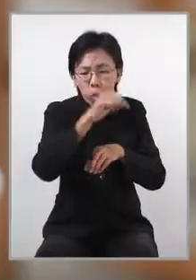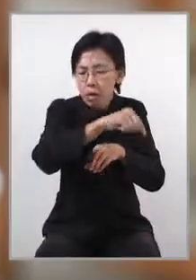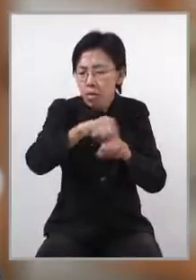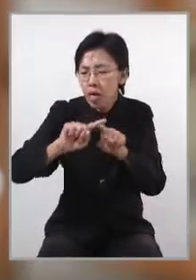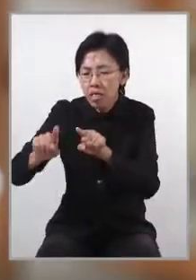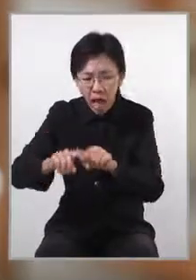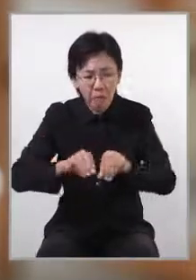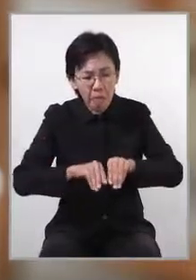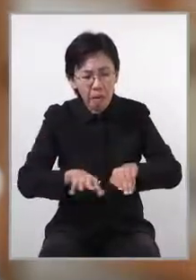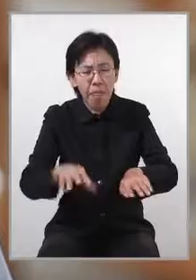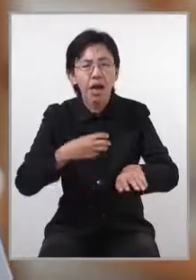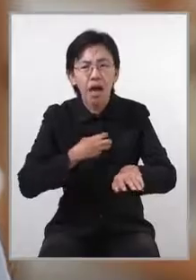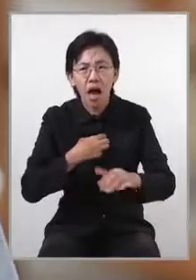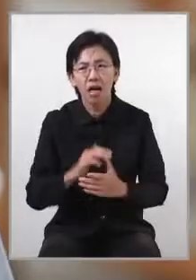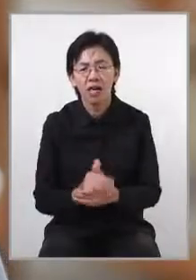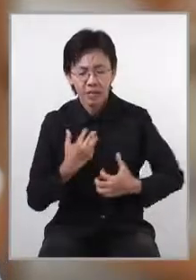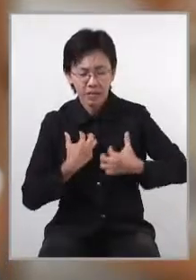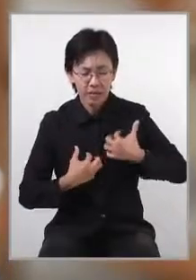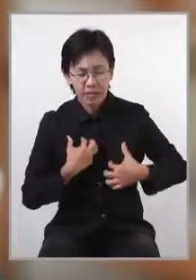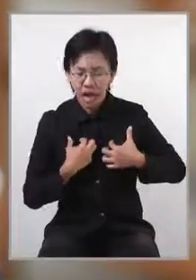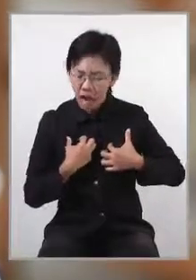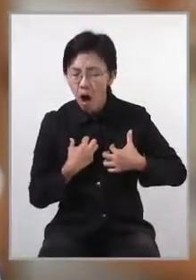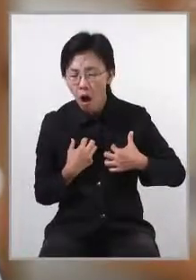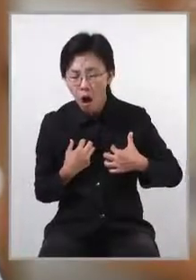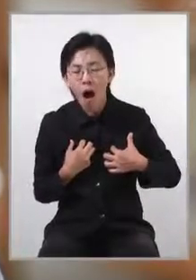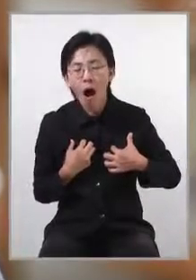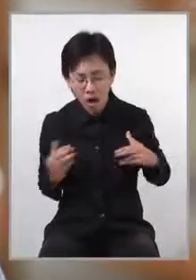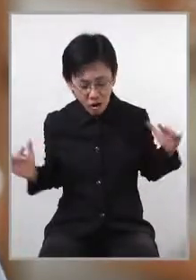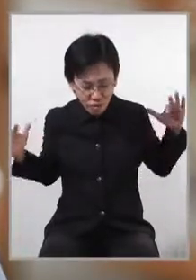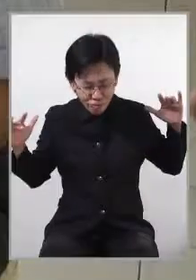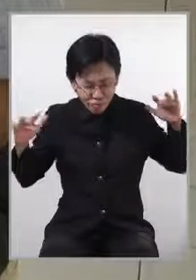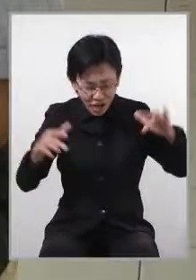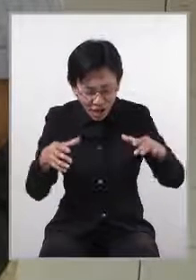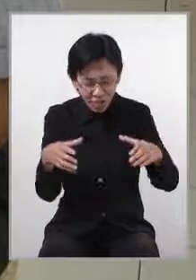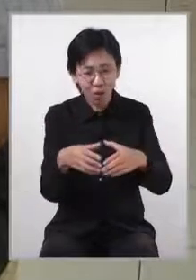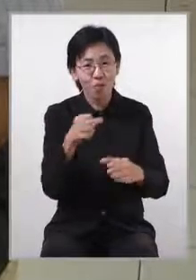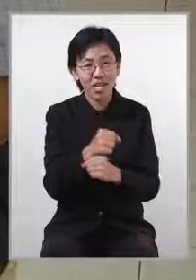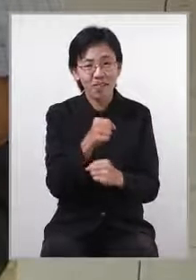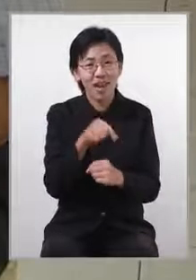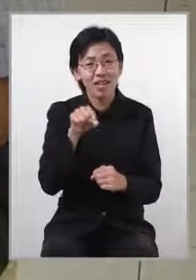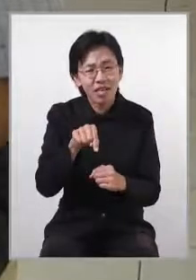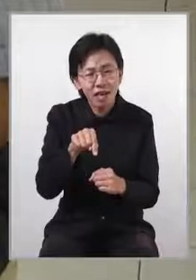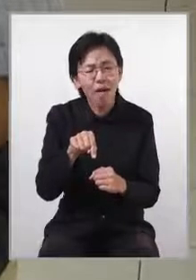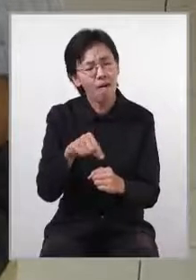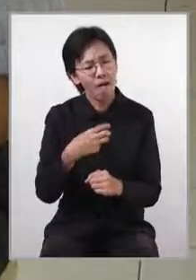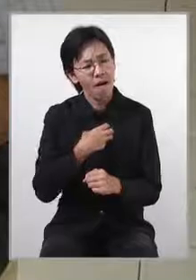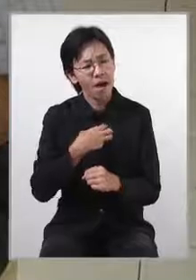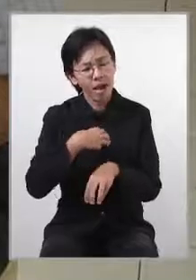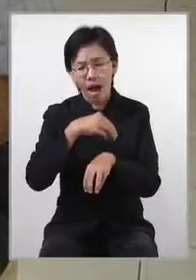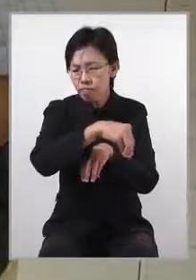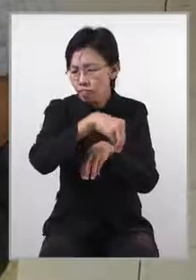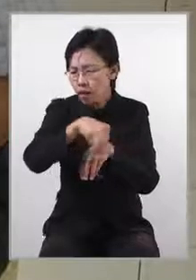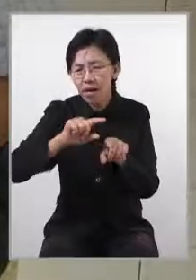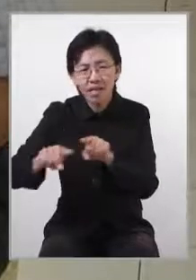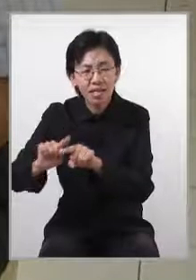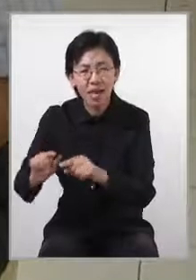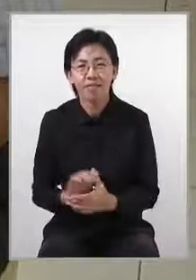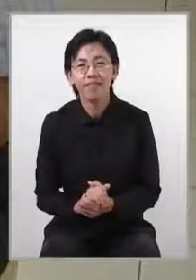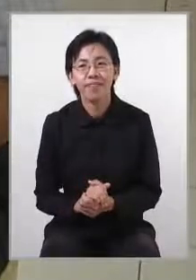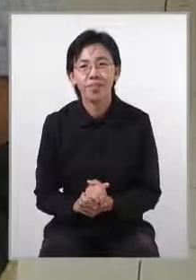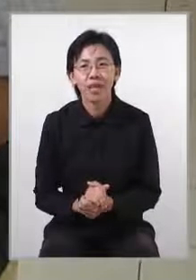พราะว่าเราทุกข์เราจึงมาร่วมมือกันทำงานชิ้นนี้ขึ้นมานะครับตอนนี้องค์กรที่เกี่ยวกับทางด้าน